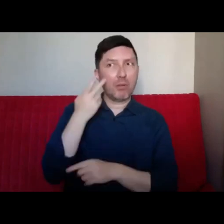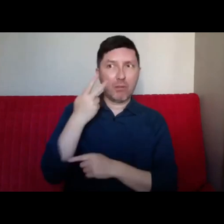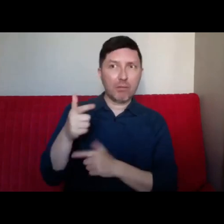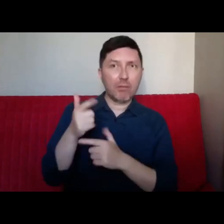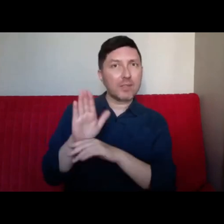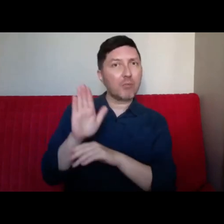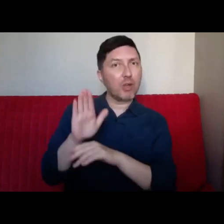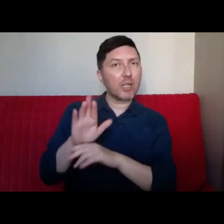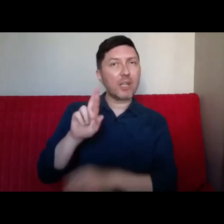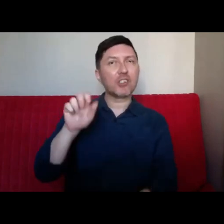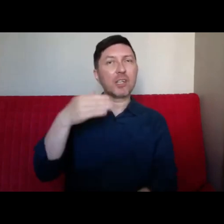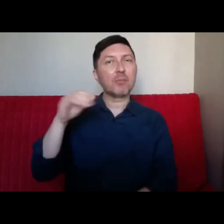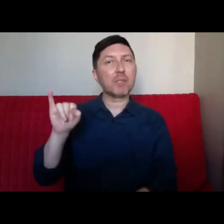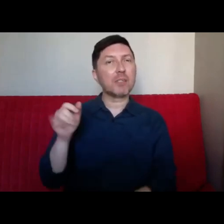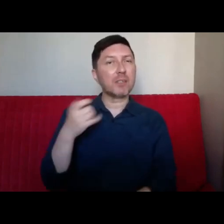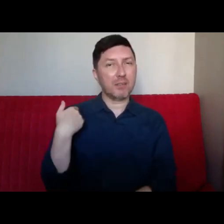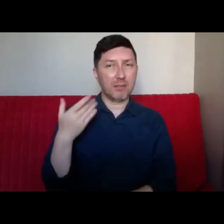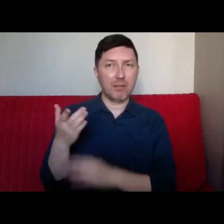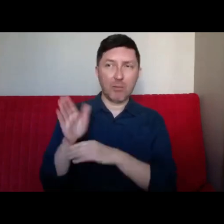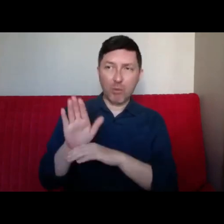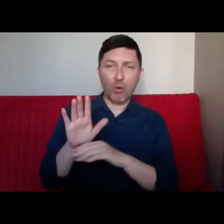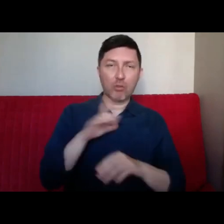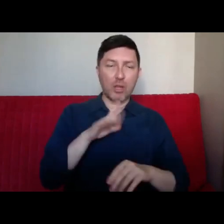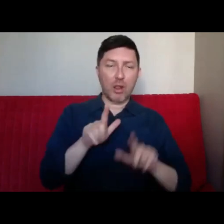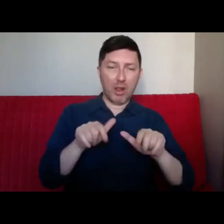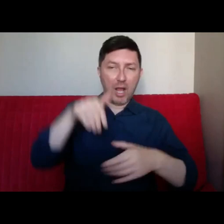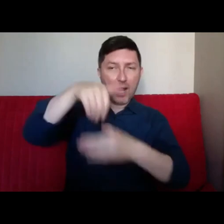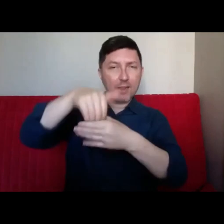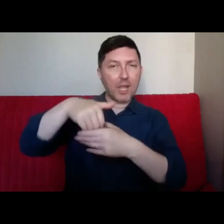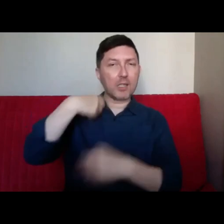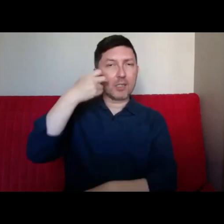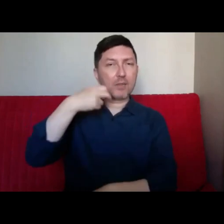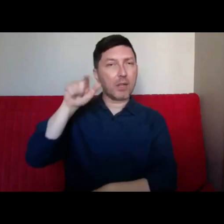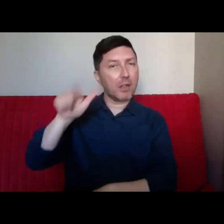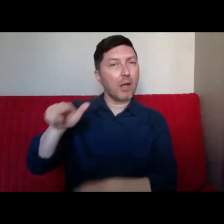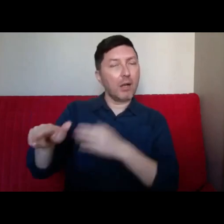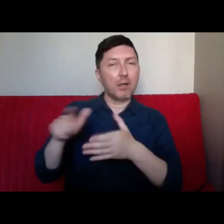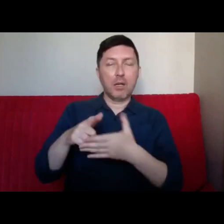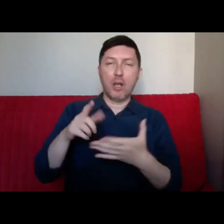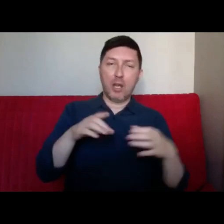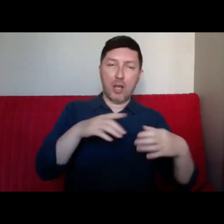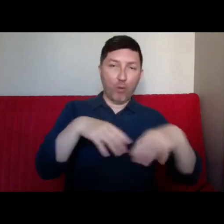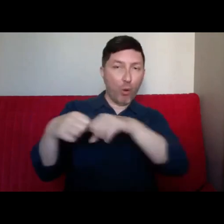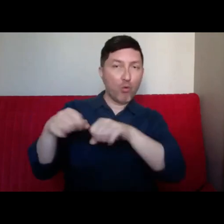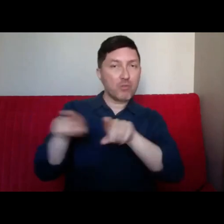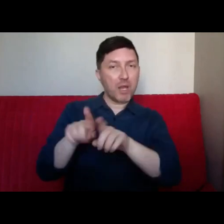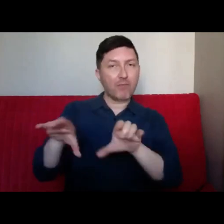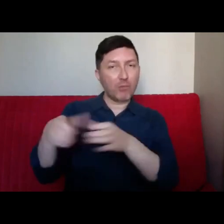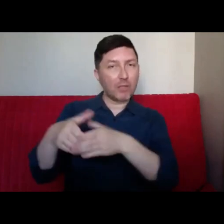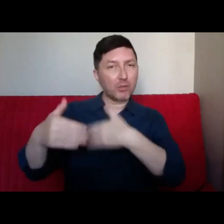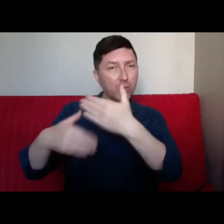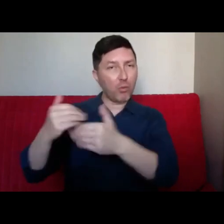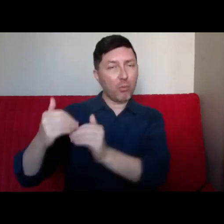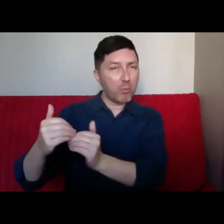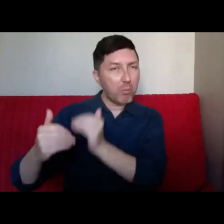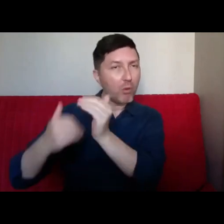peut avoir en même temps au sein de la SNCF. Je pense que c'est une orientation qui doit nous motiver et